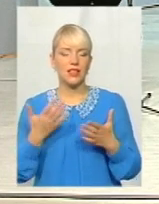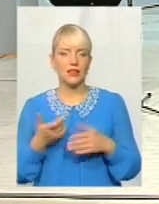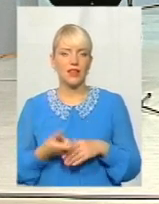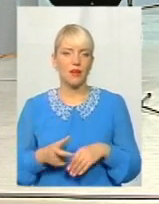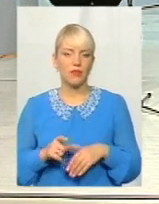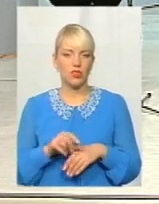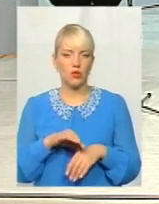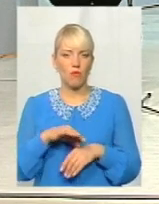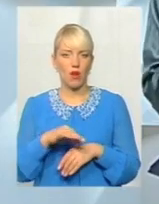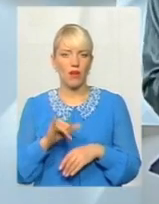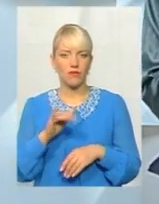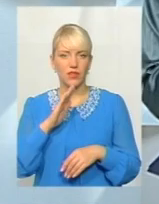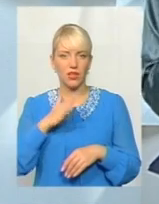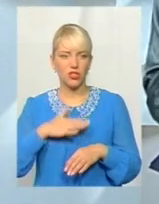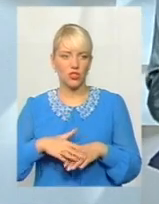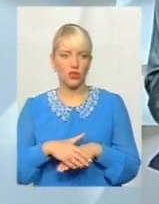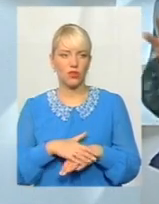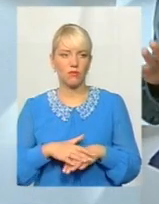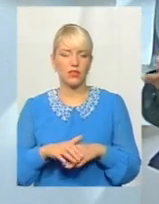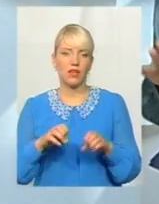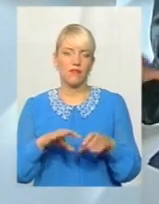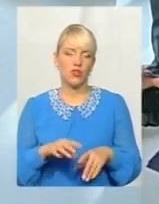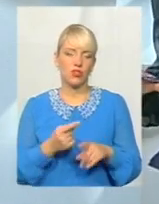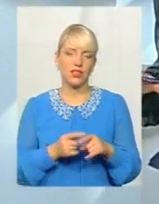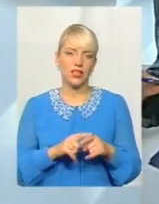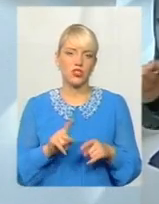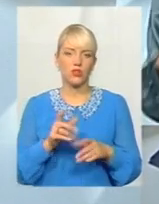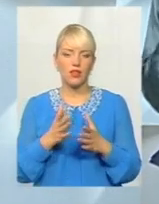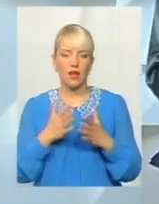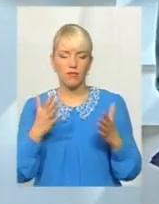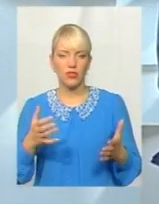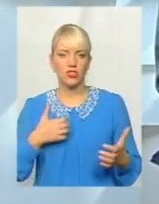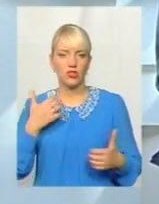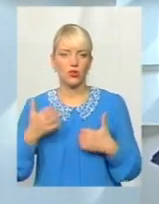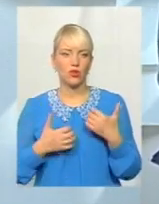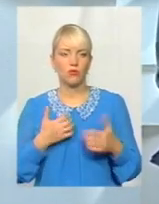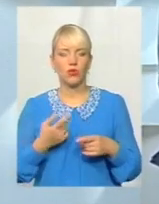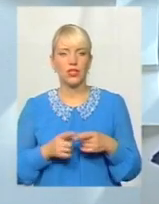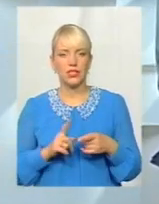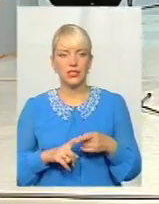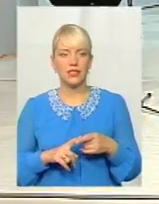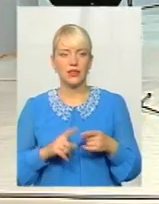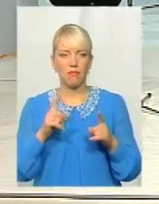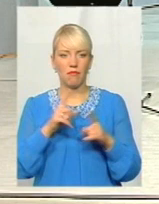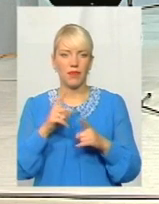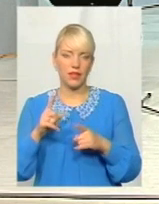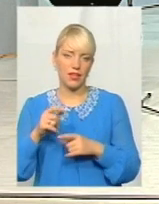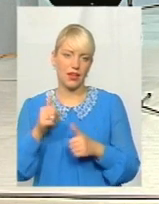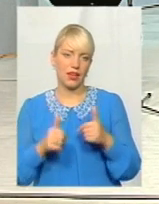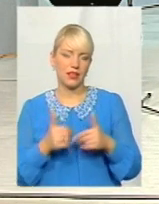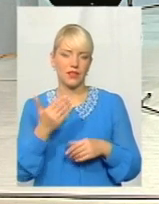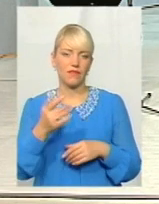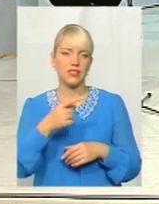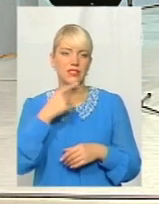болять нашій громаді? Тобто вирішували те, що найбільше турбує? ці от міні-гранти? Ви зазначили,